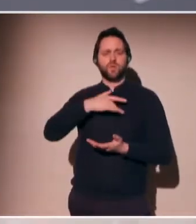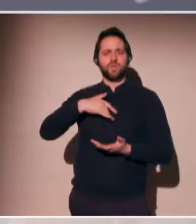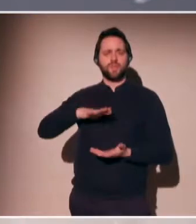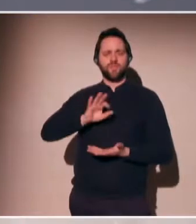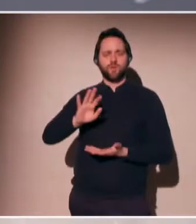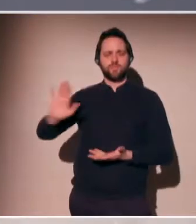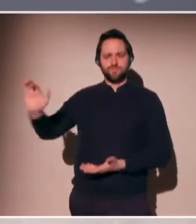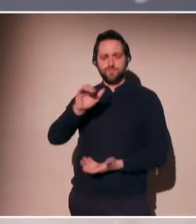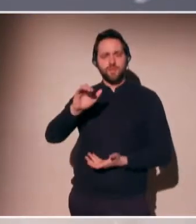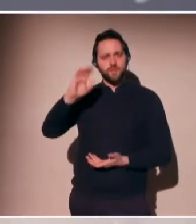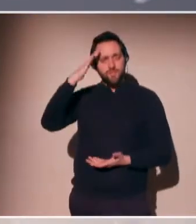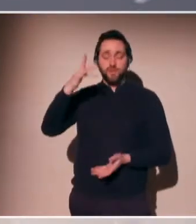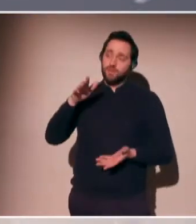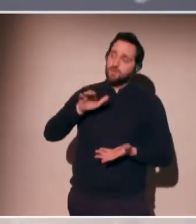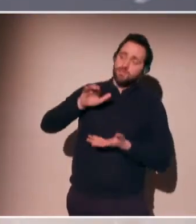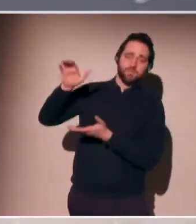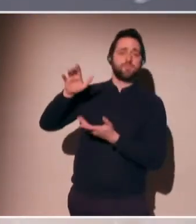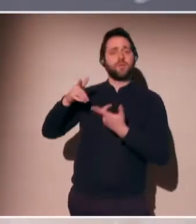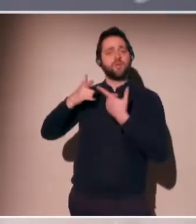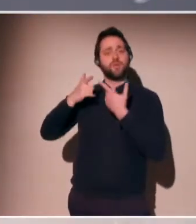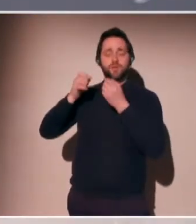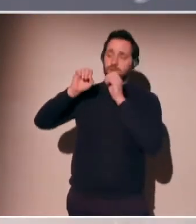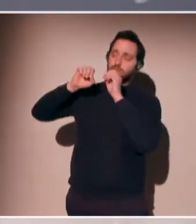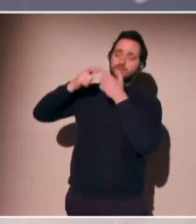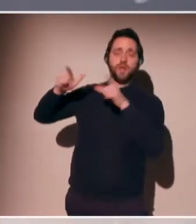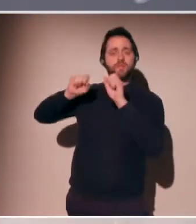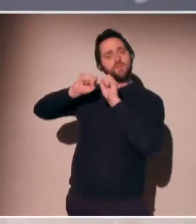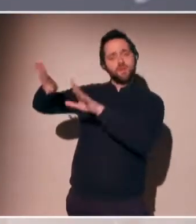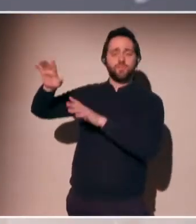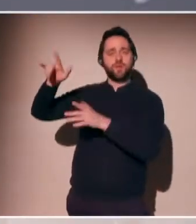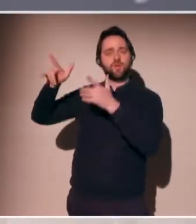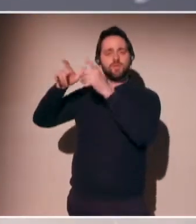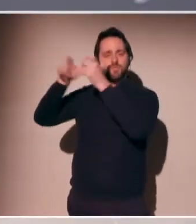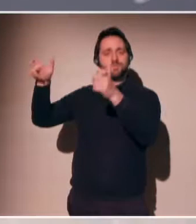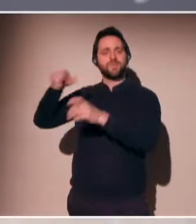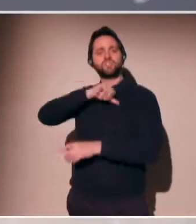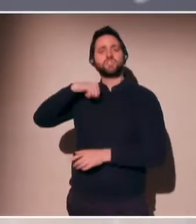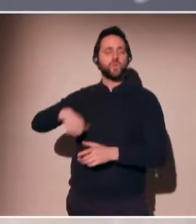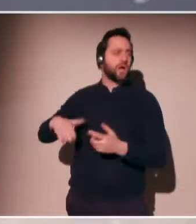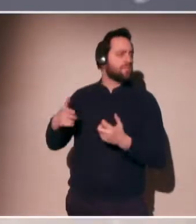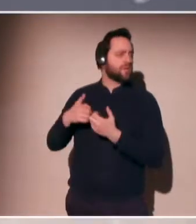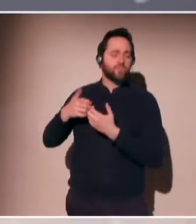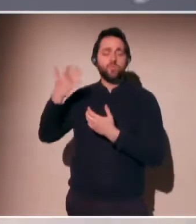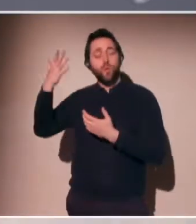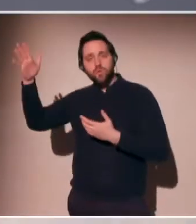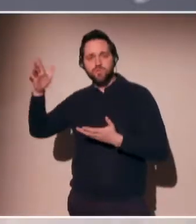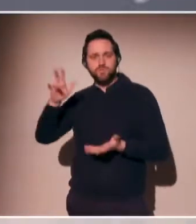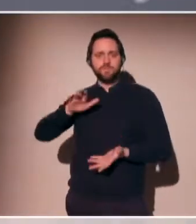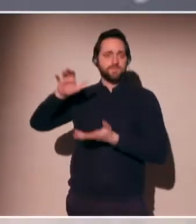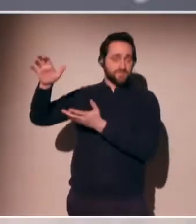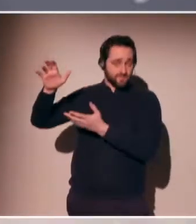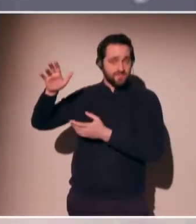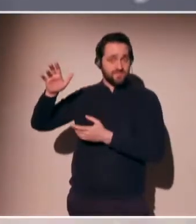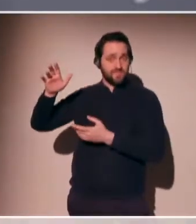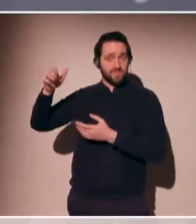ne sais quoi, quelle est la garantie que dans 5-10 ans, notre système de soins soit encore celui qu'il est actuellement? Le moins qu'on